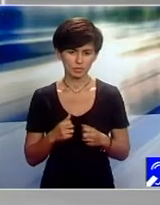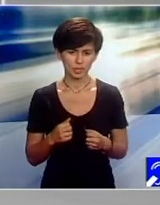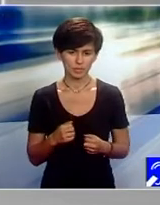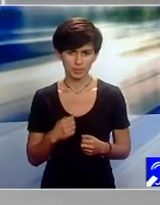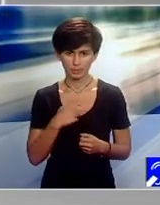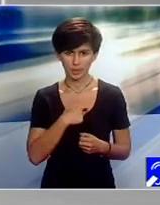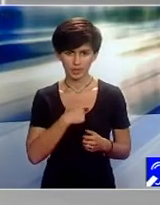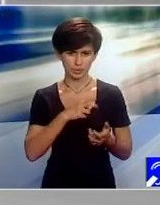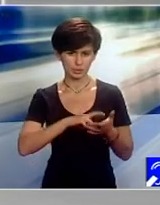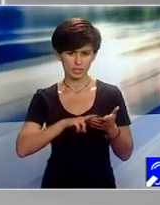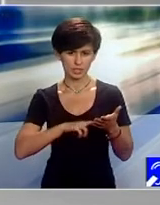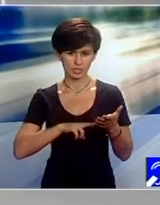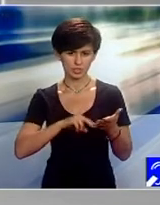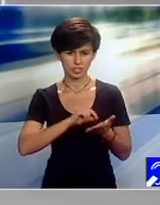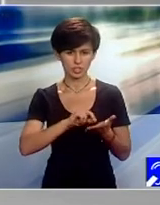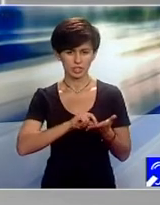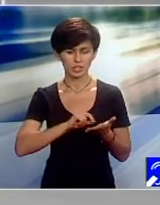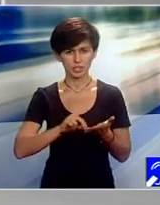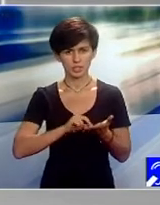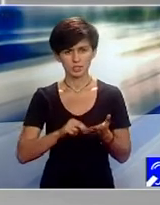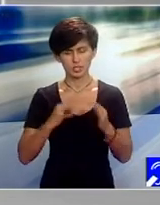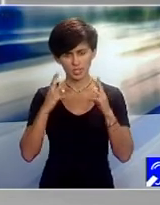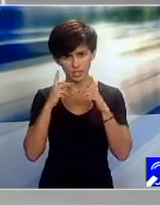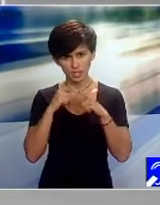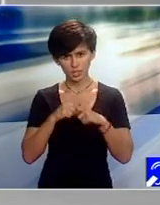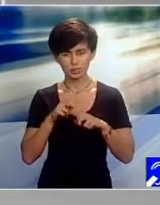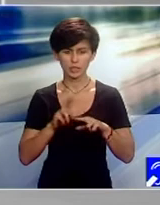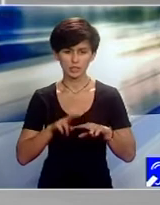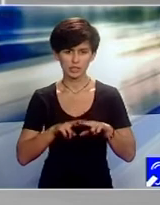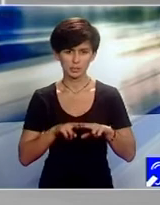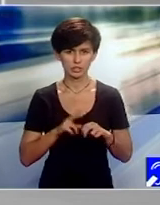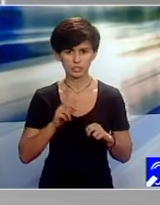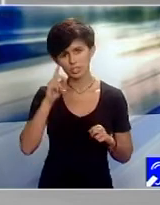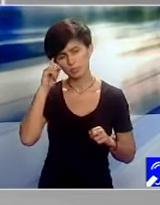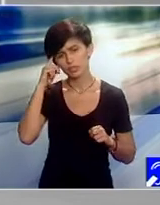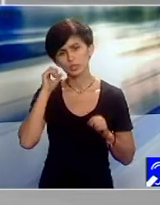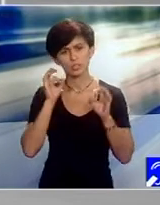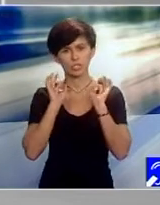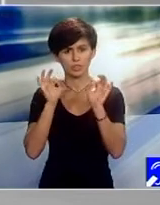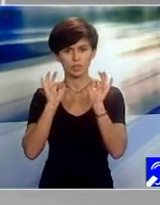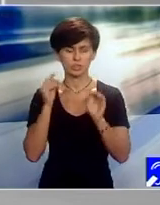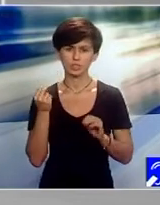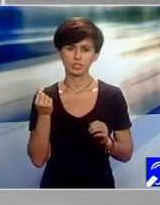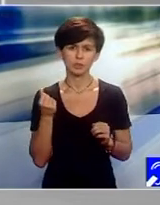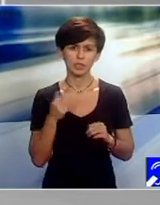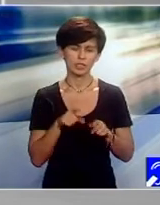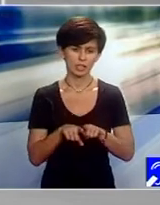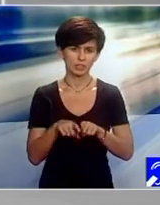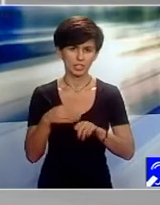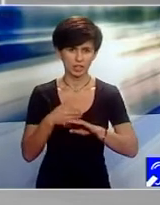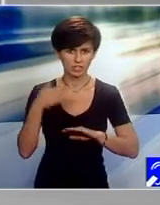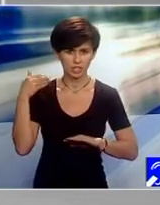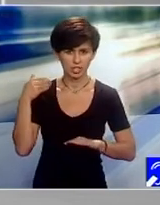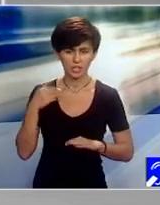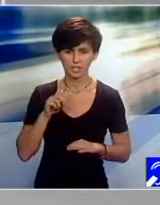putea citi, a putea scrie, în calcule matematice, nu mai știu să utilizez banii așa cum îi utilizam înainte, nu mai îmi recunosc